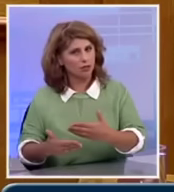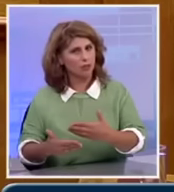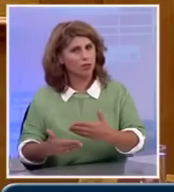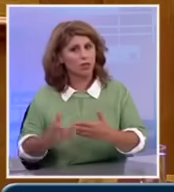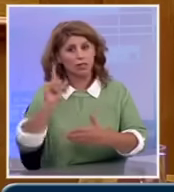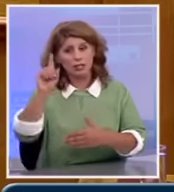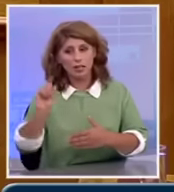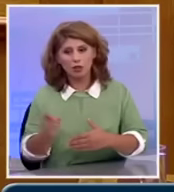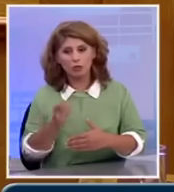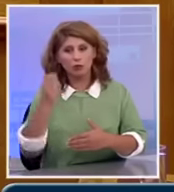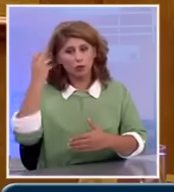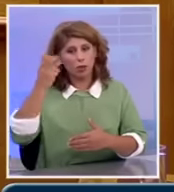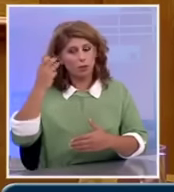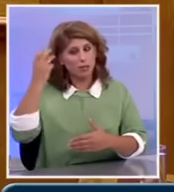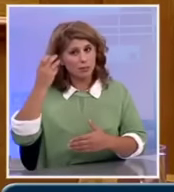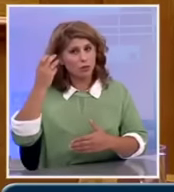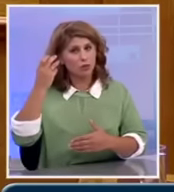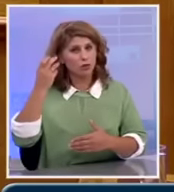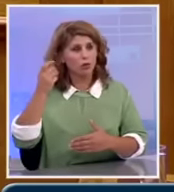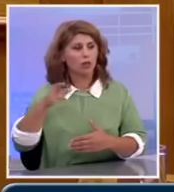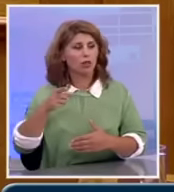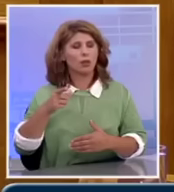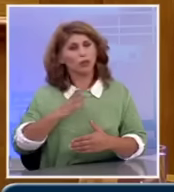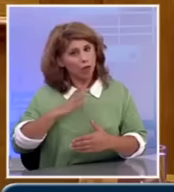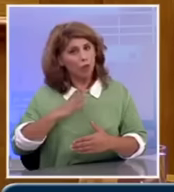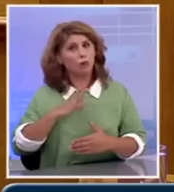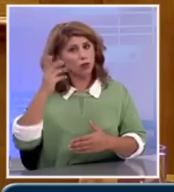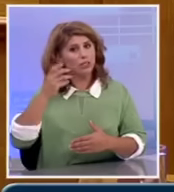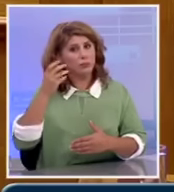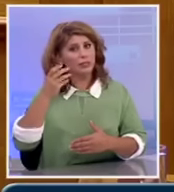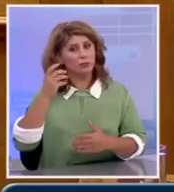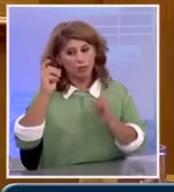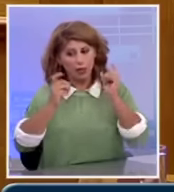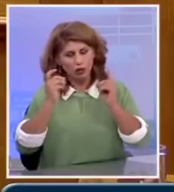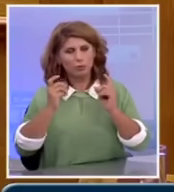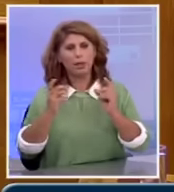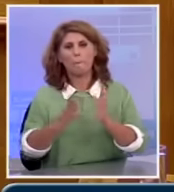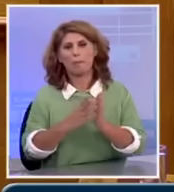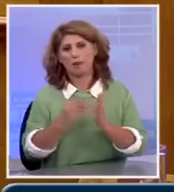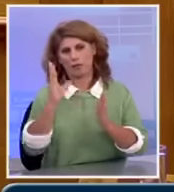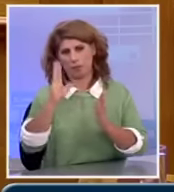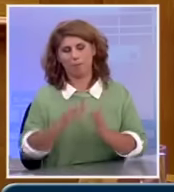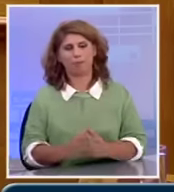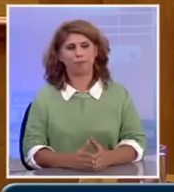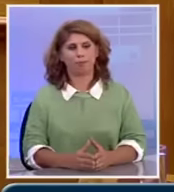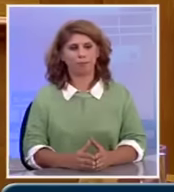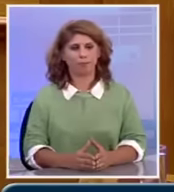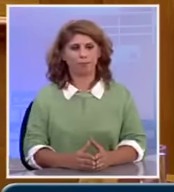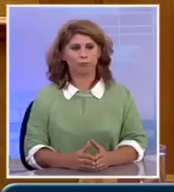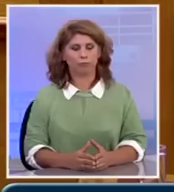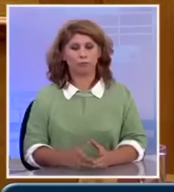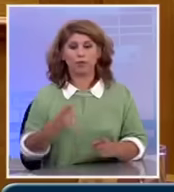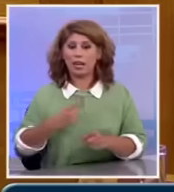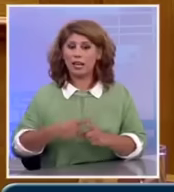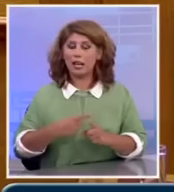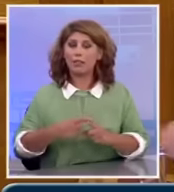τα ερωτήματα των επιστημών και των επιστημόνων για παράδειγμα η ελλάδα